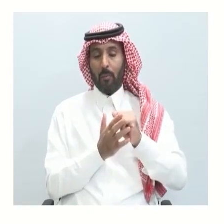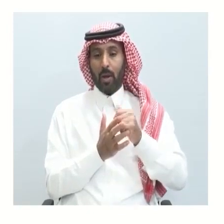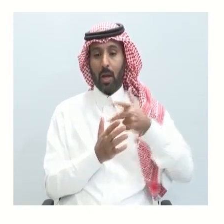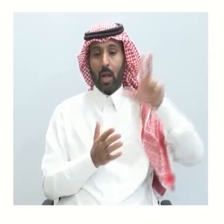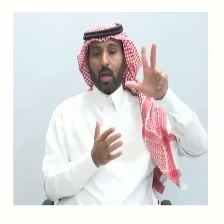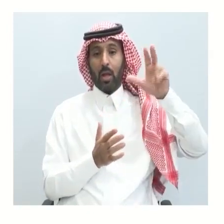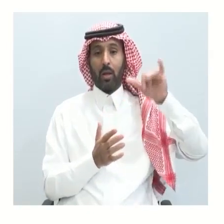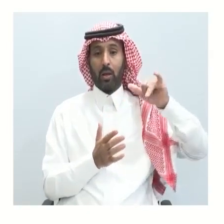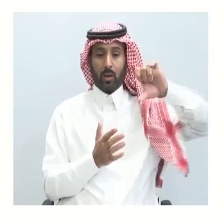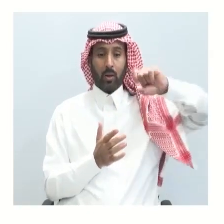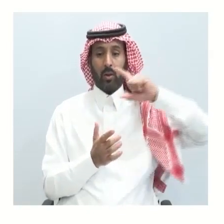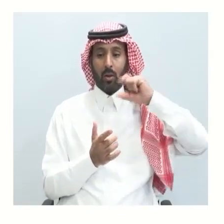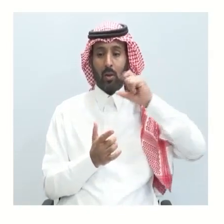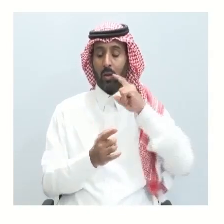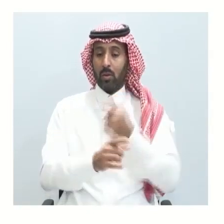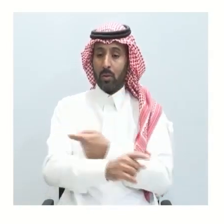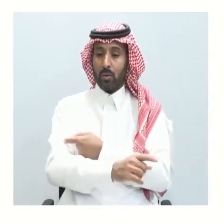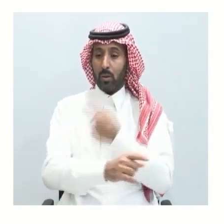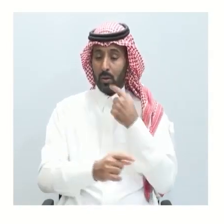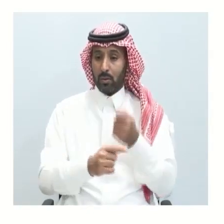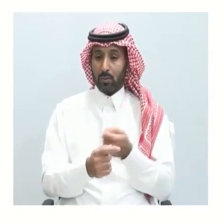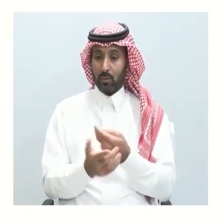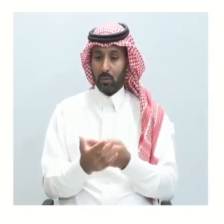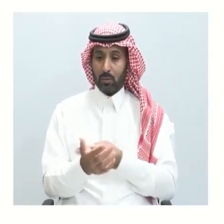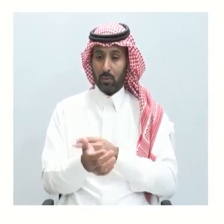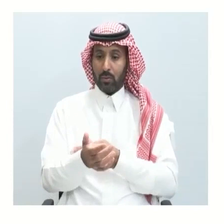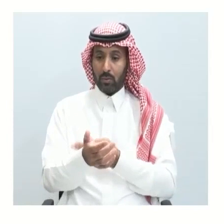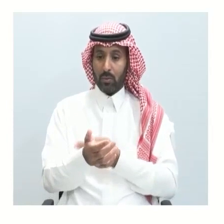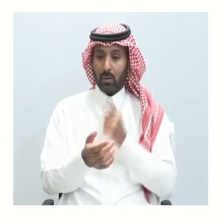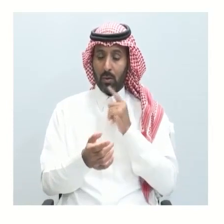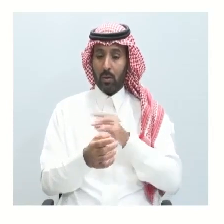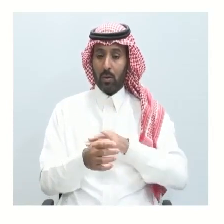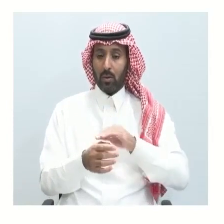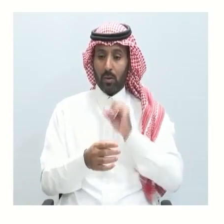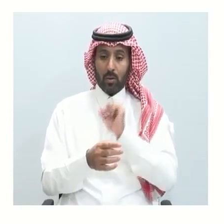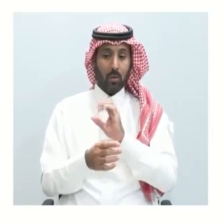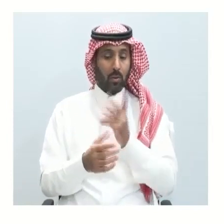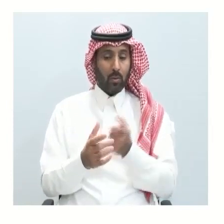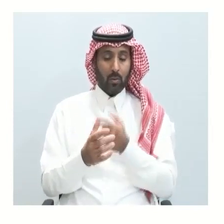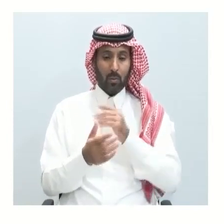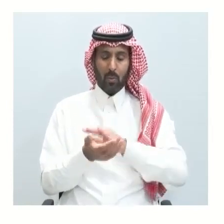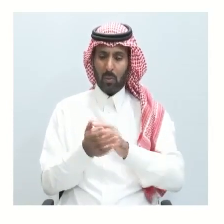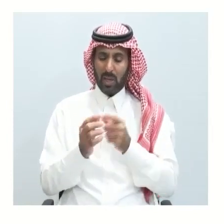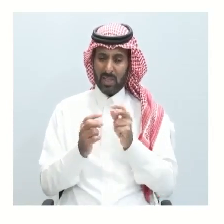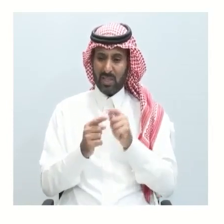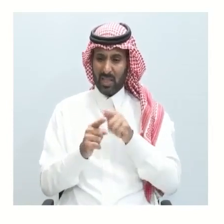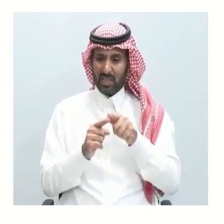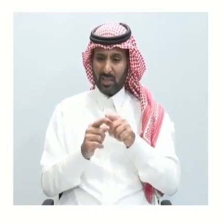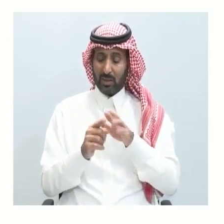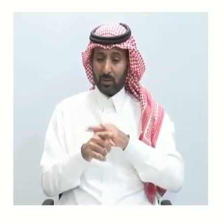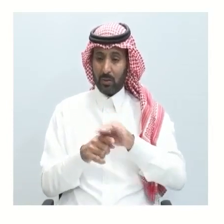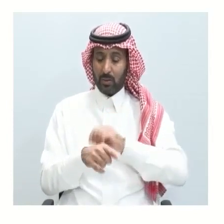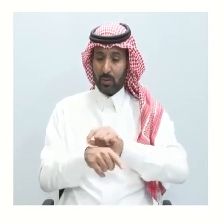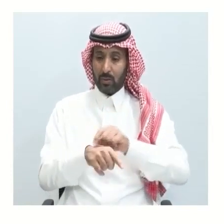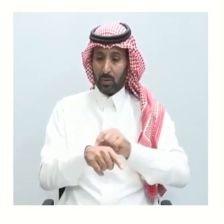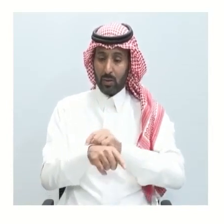طبية، لاحظ معي له استعمالات مهمة في الطب. يسبب بسبب خواص اليود المضادة للجراثيم، يستعمل